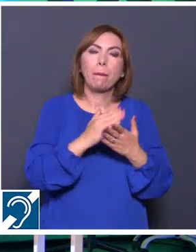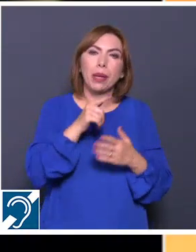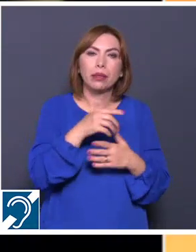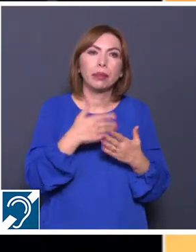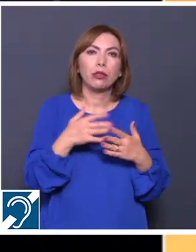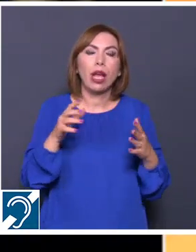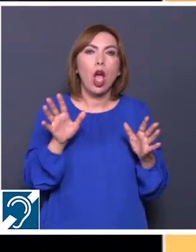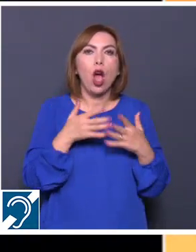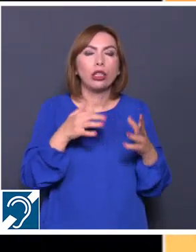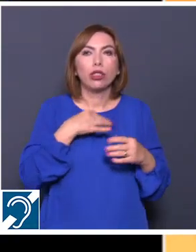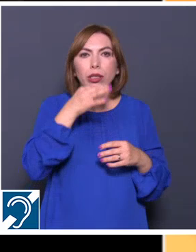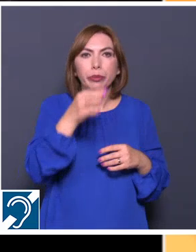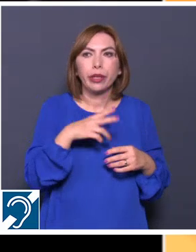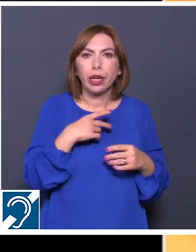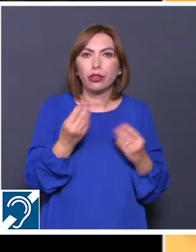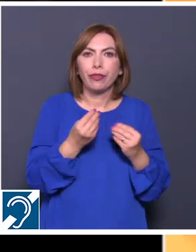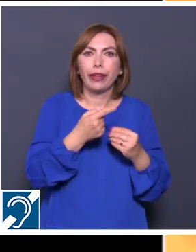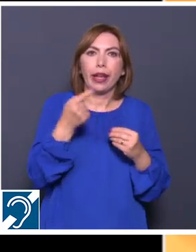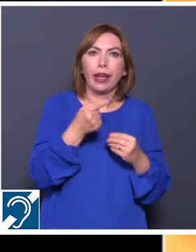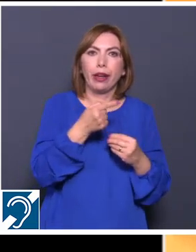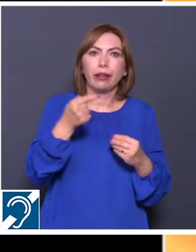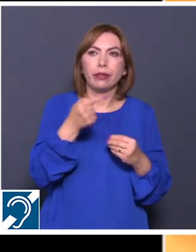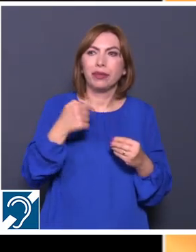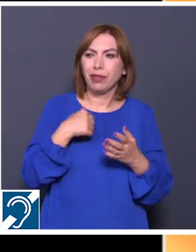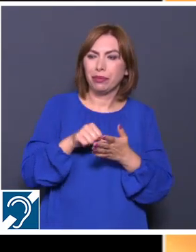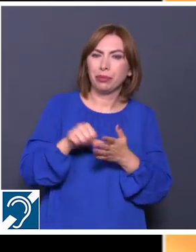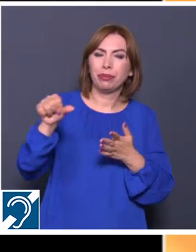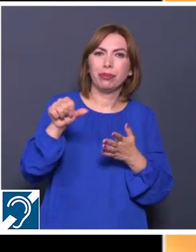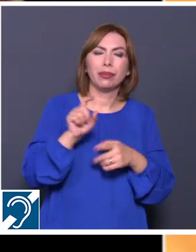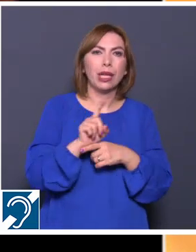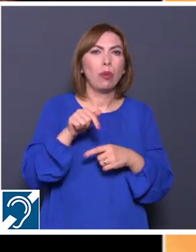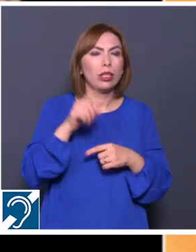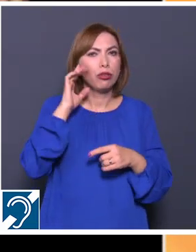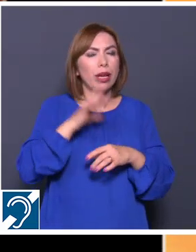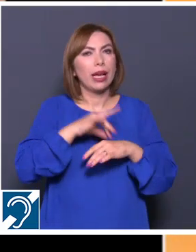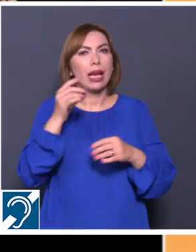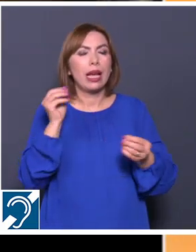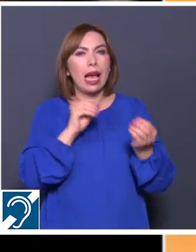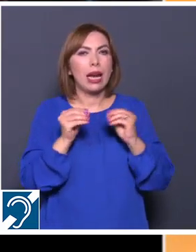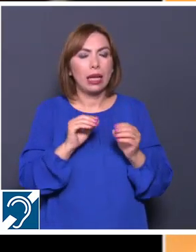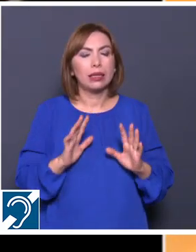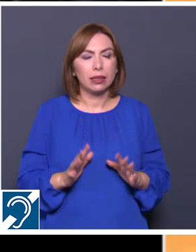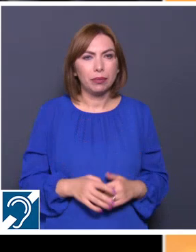era, orice spuneam era ceva negativ și încercam să elimin chestia asta din creație.